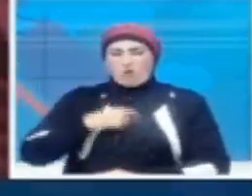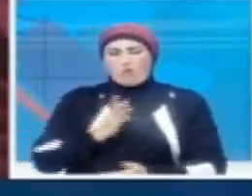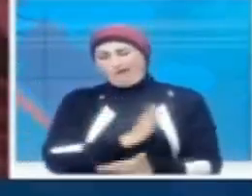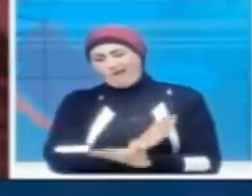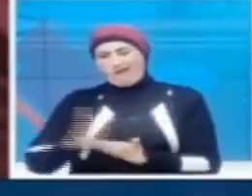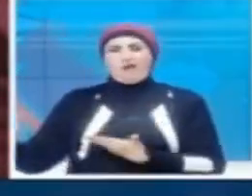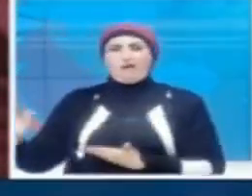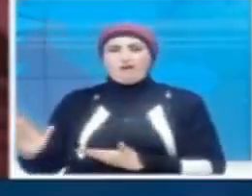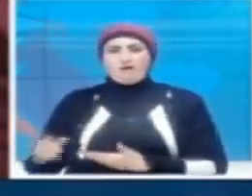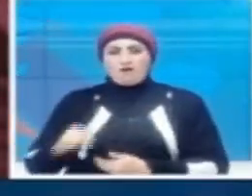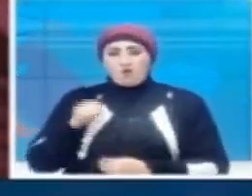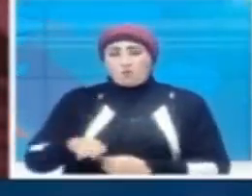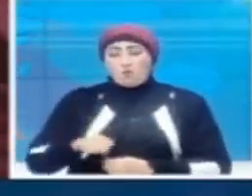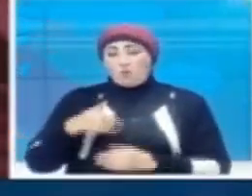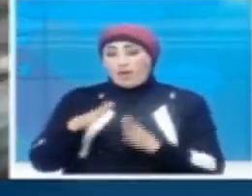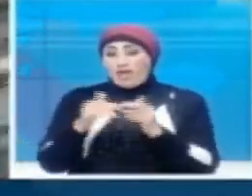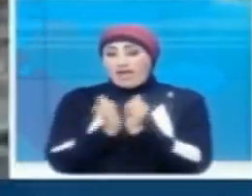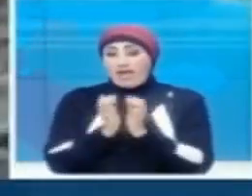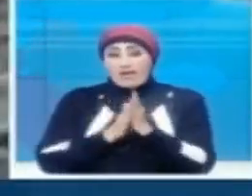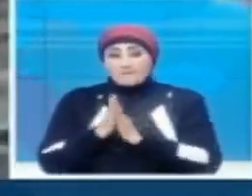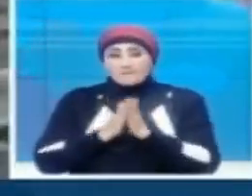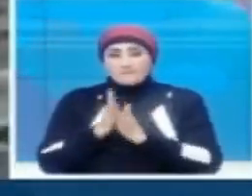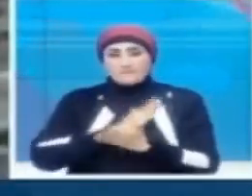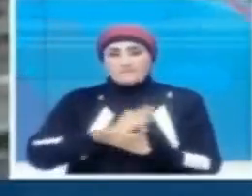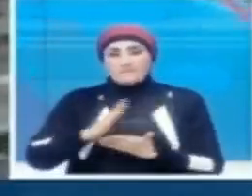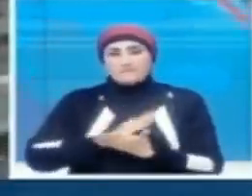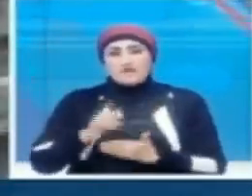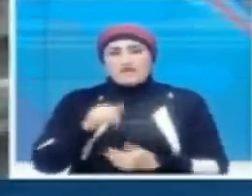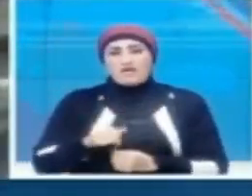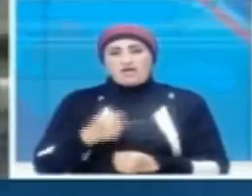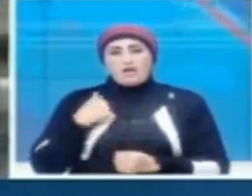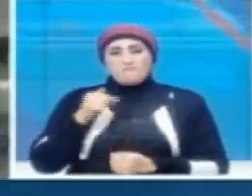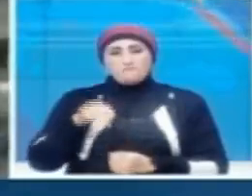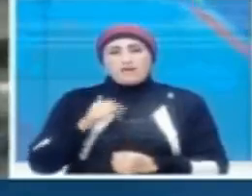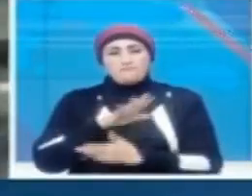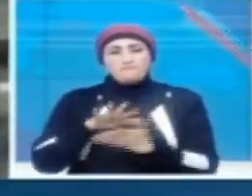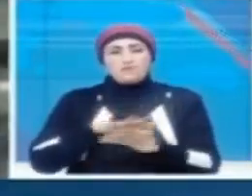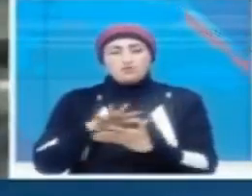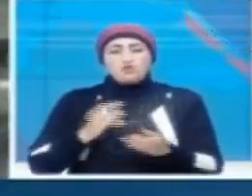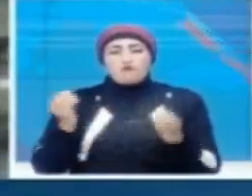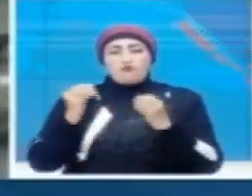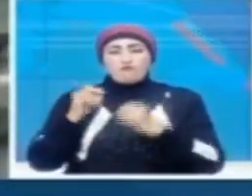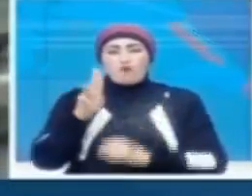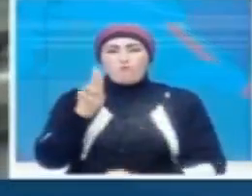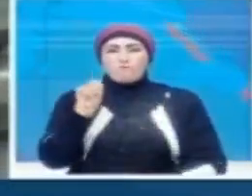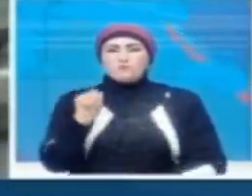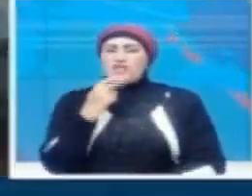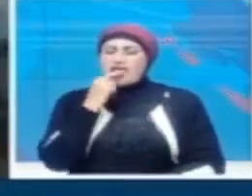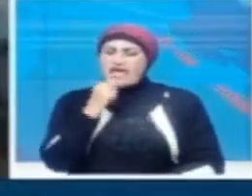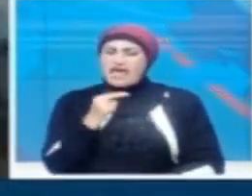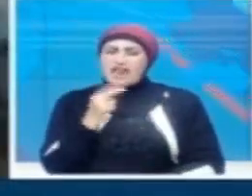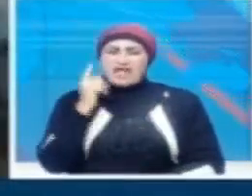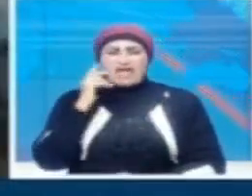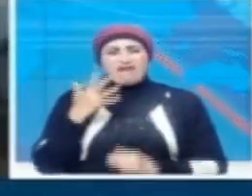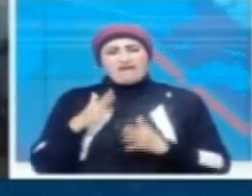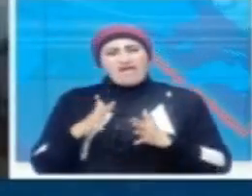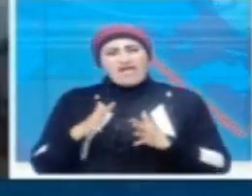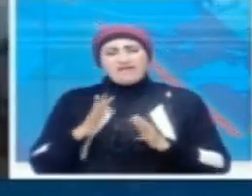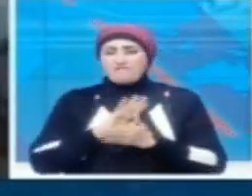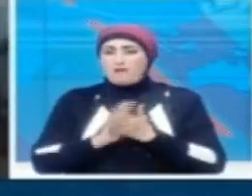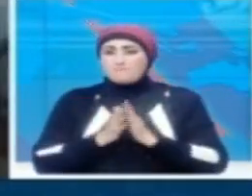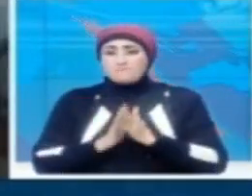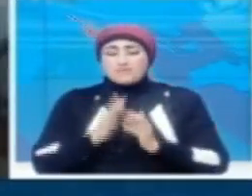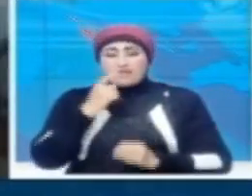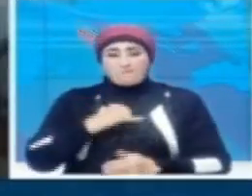والقضاء على كتائب حماس. ومع تصعيد الاحتلال اكتفت الأمم المتحدة بالإعراب عن قلقها، وأوضح